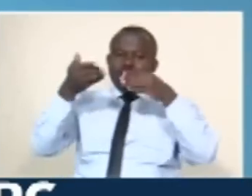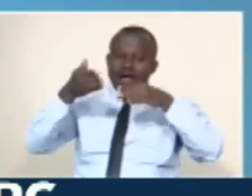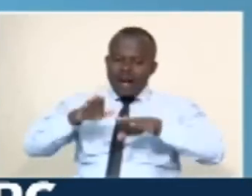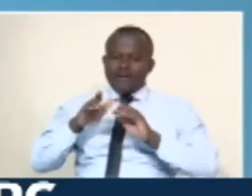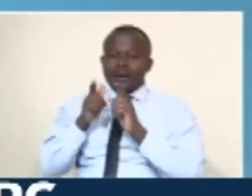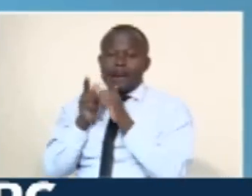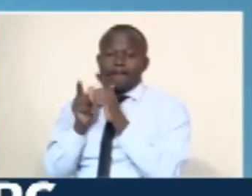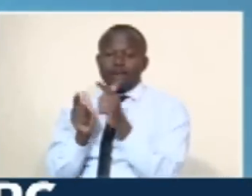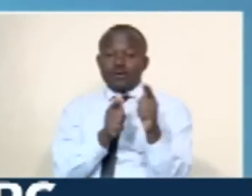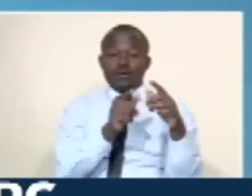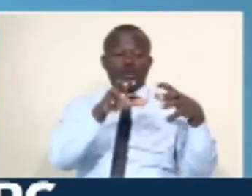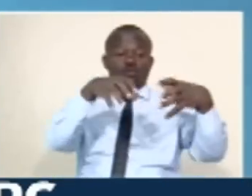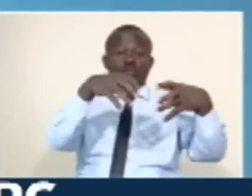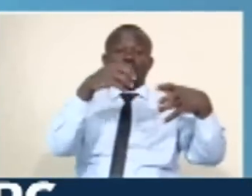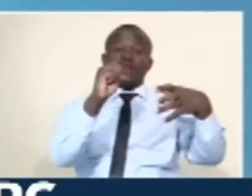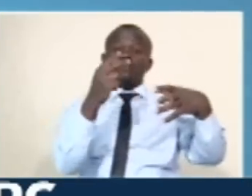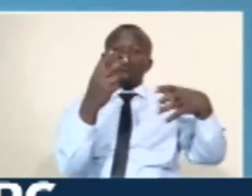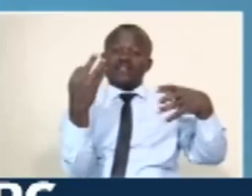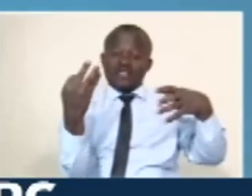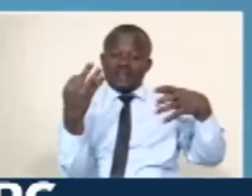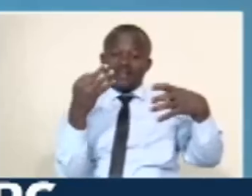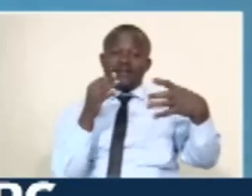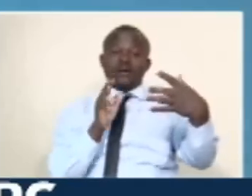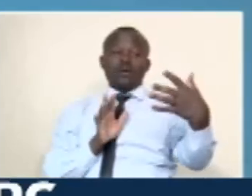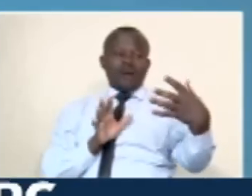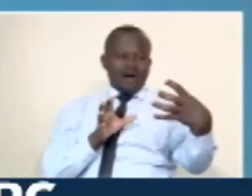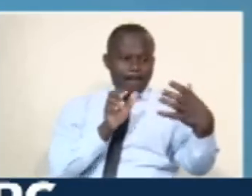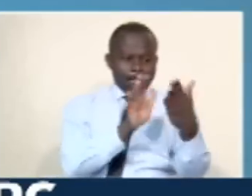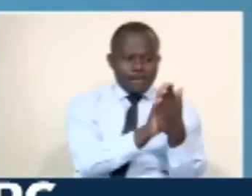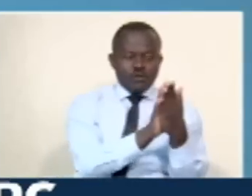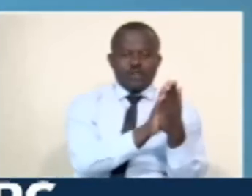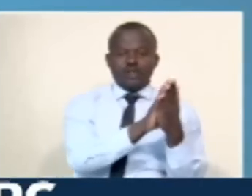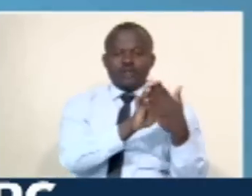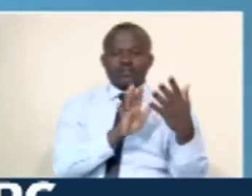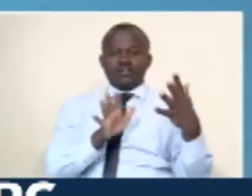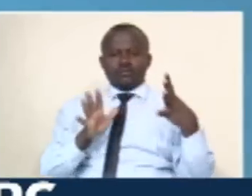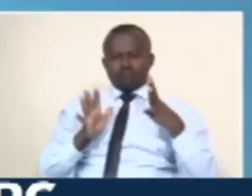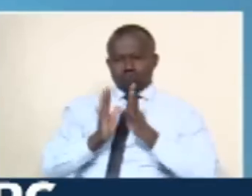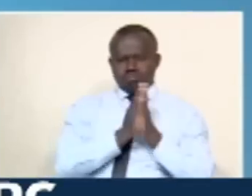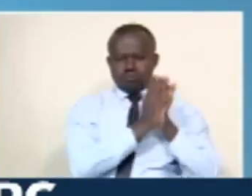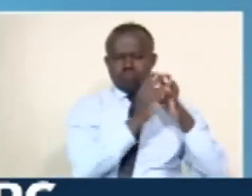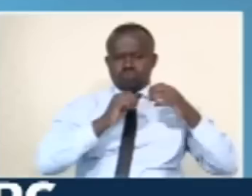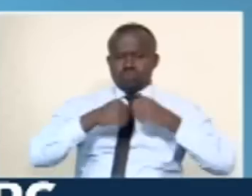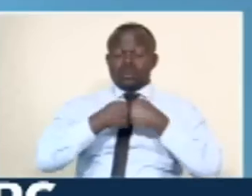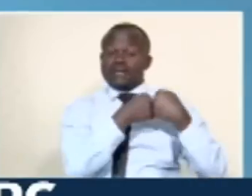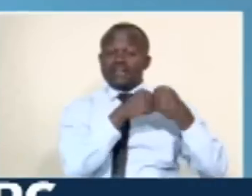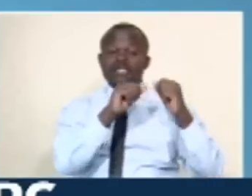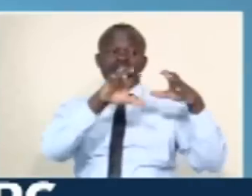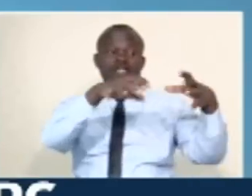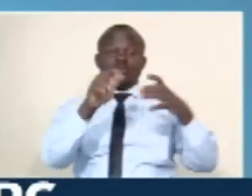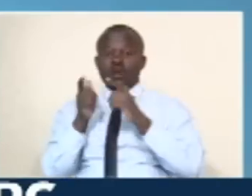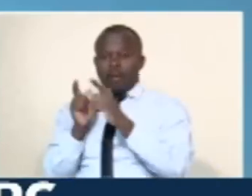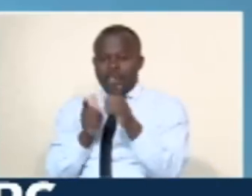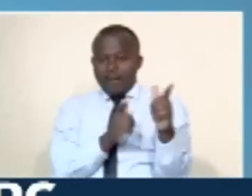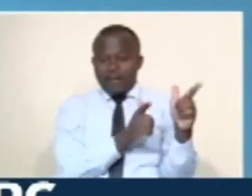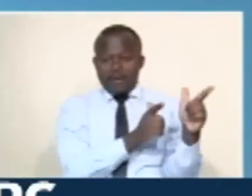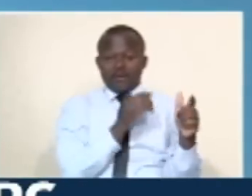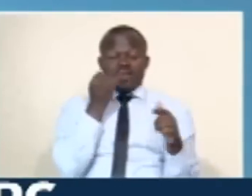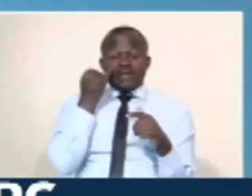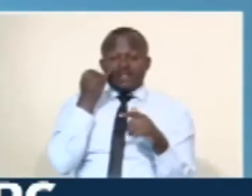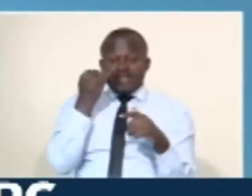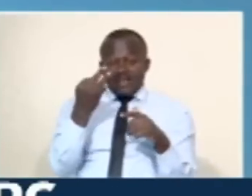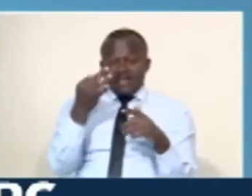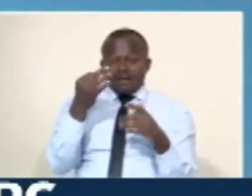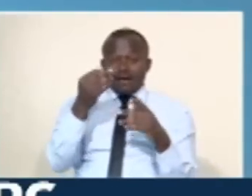imirwano umutwe wa M23 wasakiranye n'indi mitwe ifatanyije n'ingabo za Congo baraharwanira. Niba rero ahantu